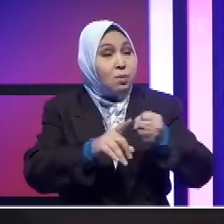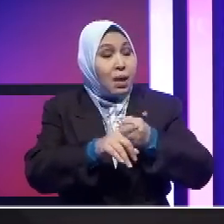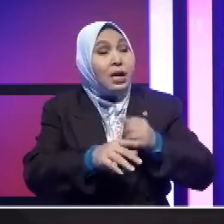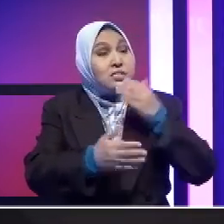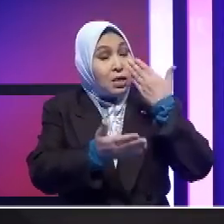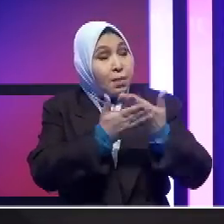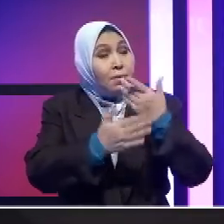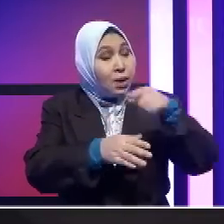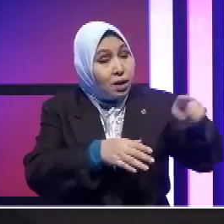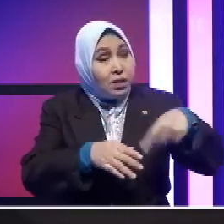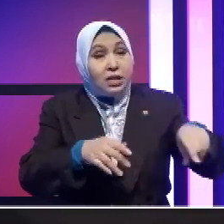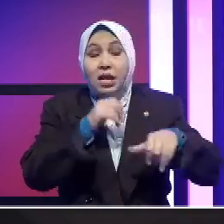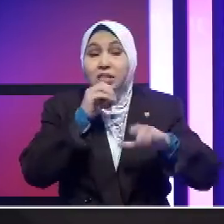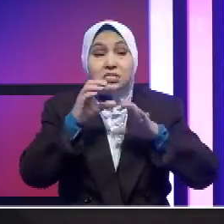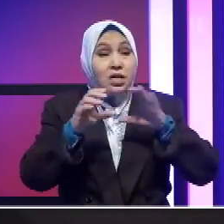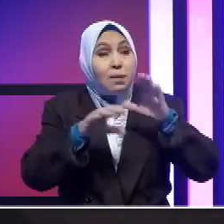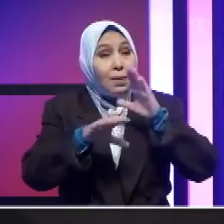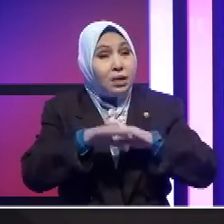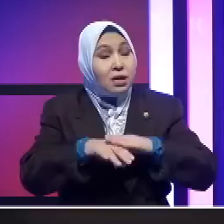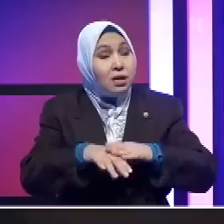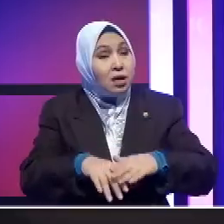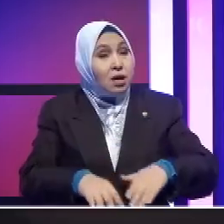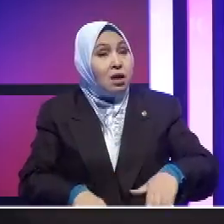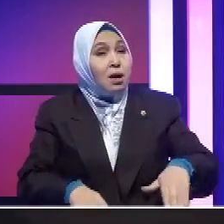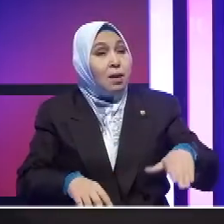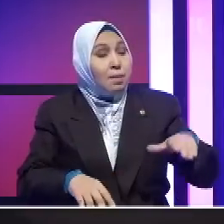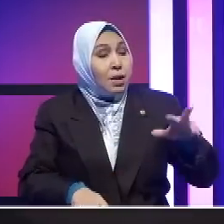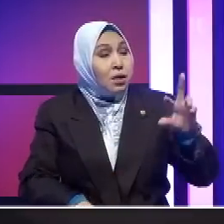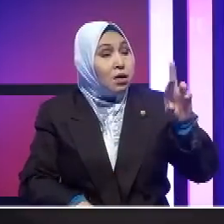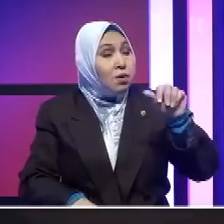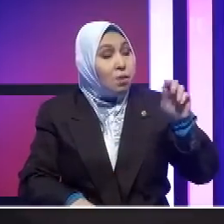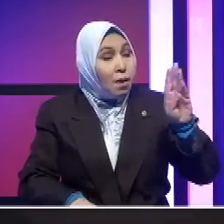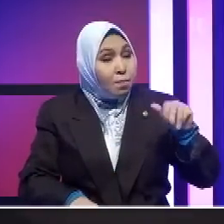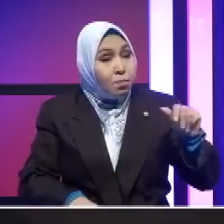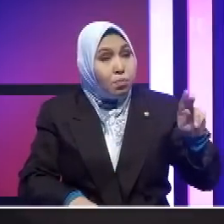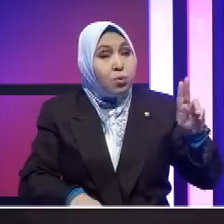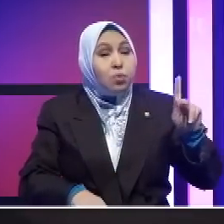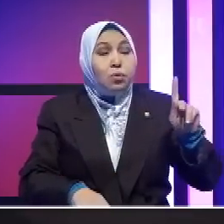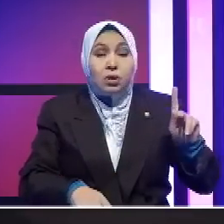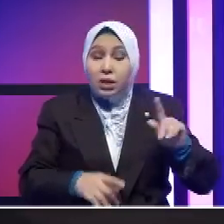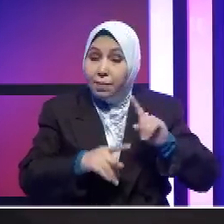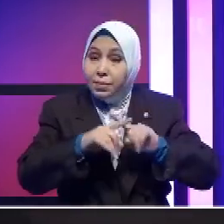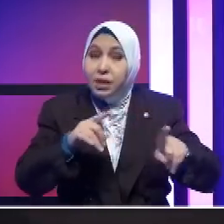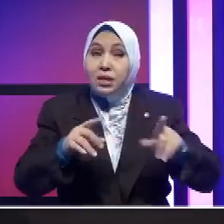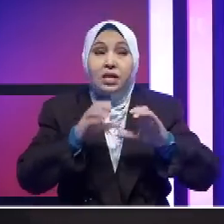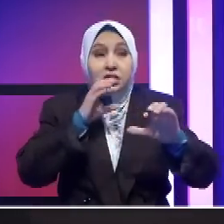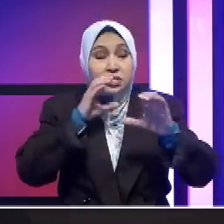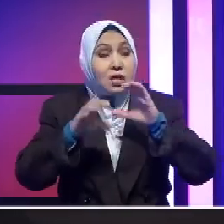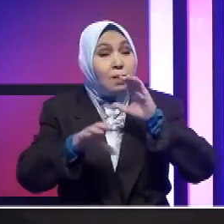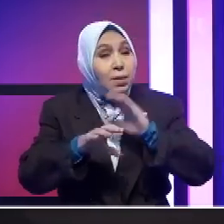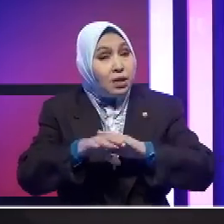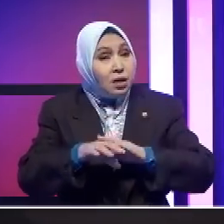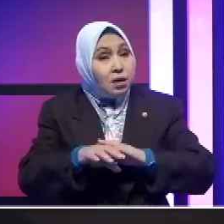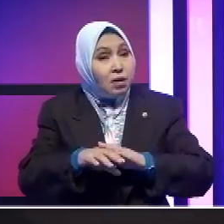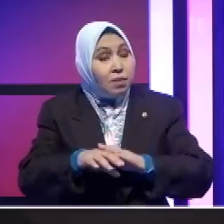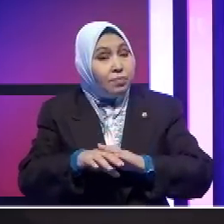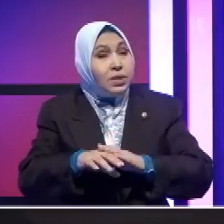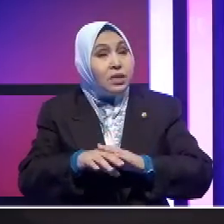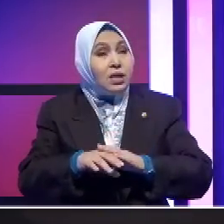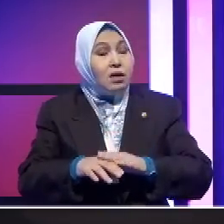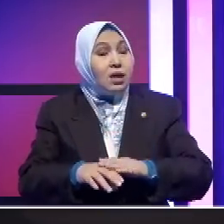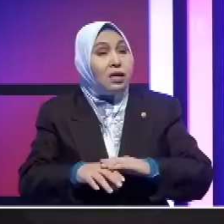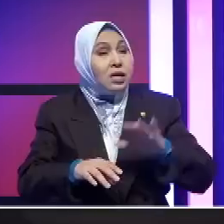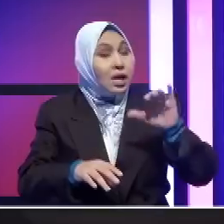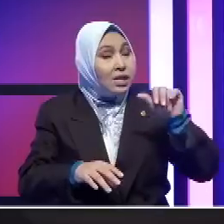kan. Dan dia tak cakap pada rabbuk, dia cakap kepada dia tak cakap ya'iduk, dia cakap